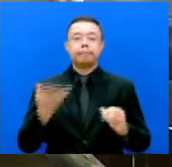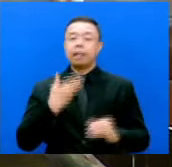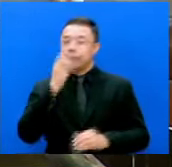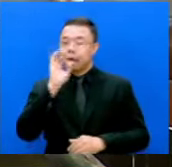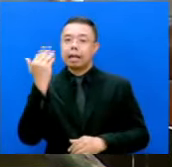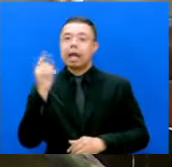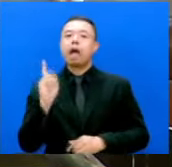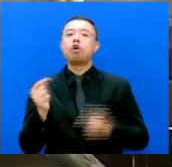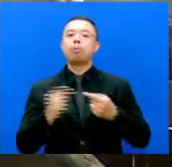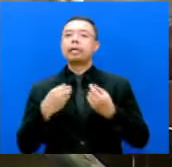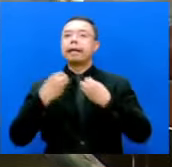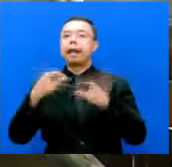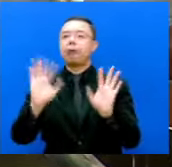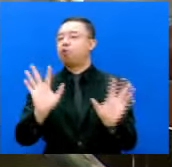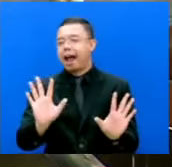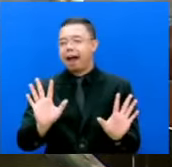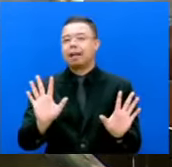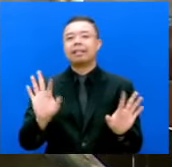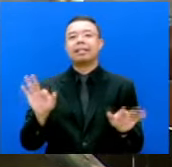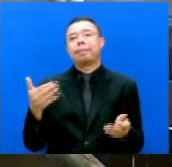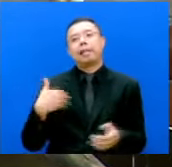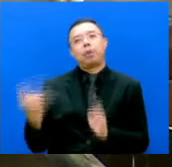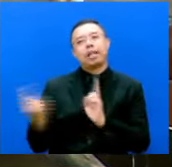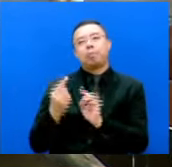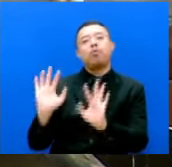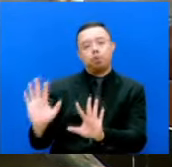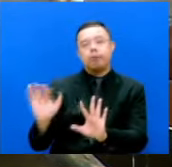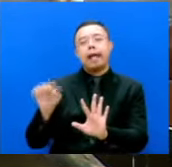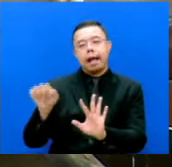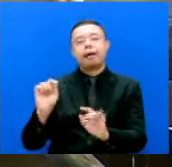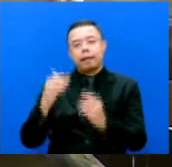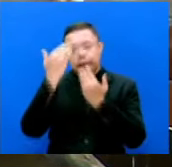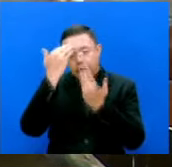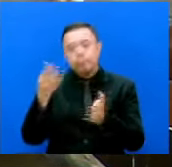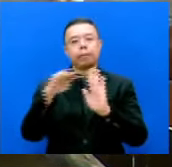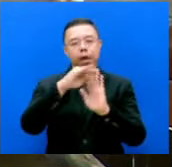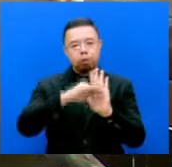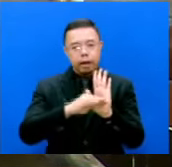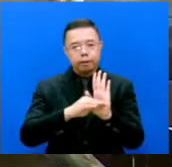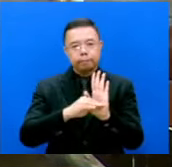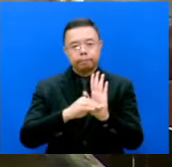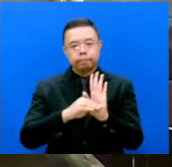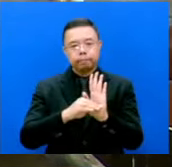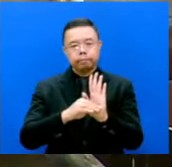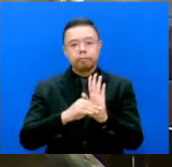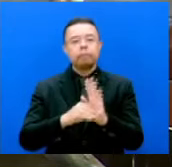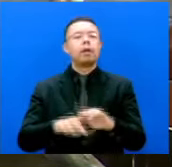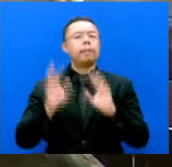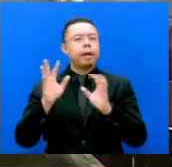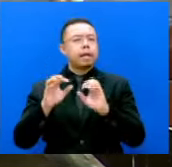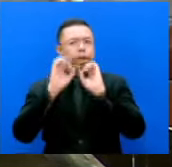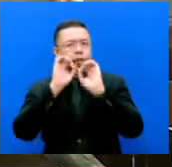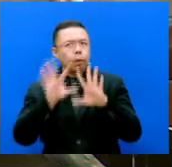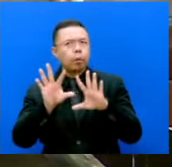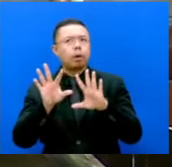tadi, kaitan dengan saya menghilang, tidak menghilang. Namun saya patuh dan taat pada aturan. Seperti itu, Pak. Sekian banyak informasi